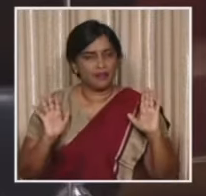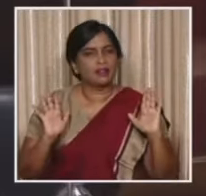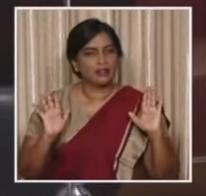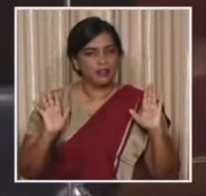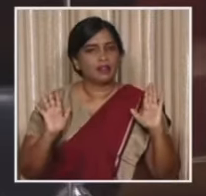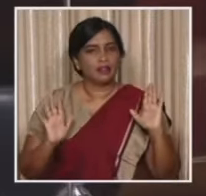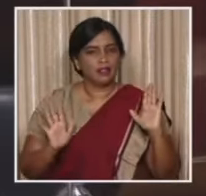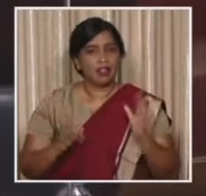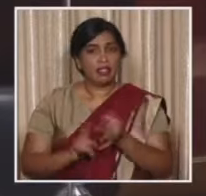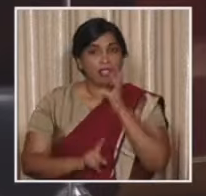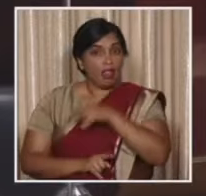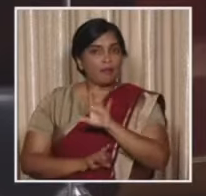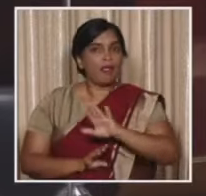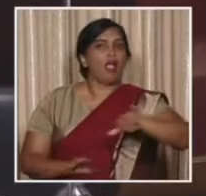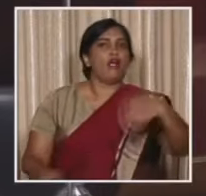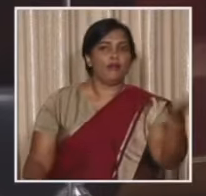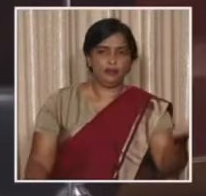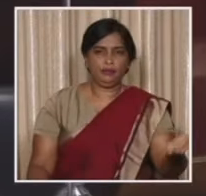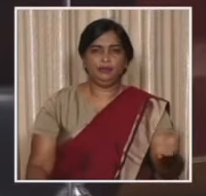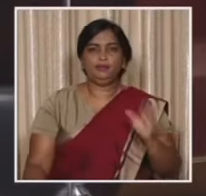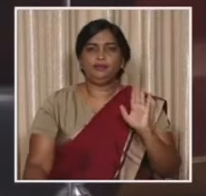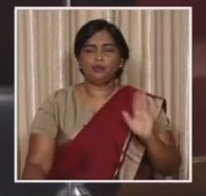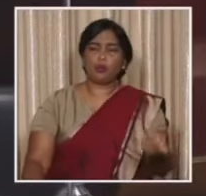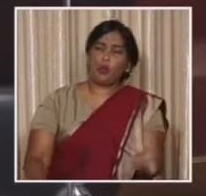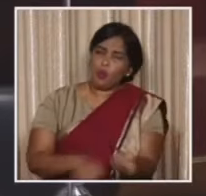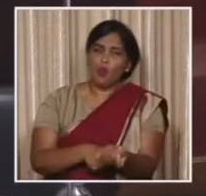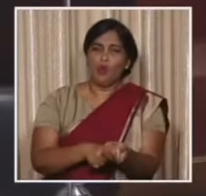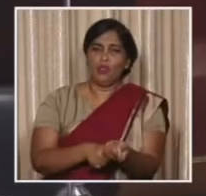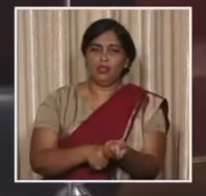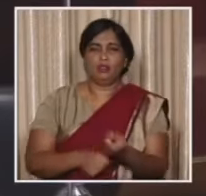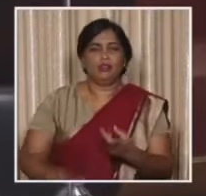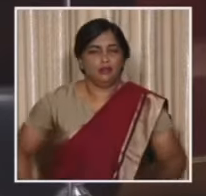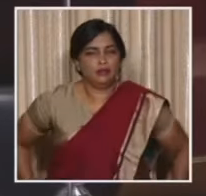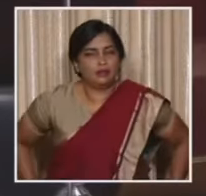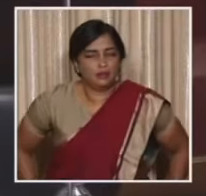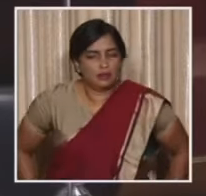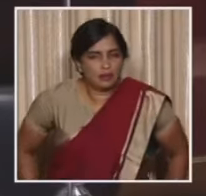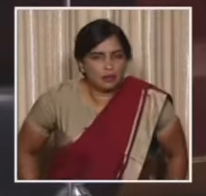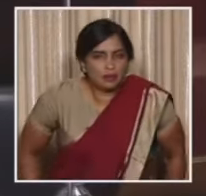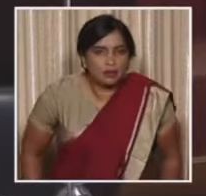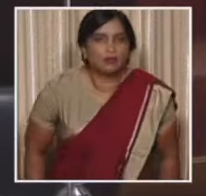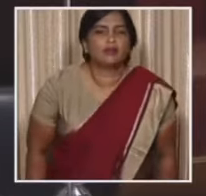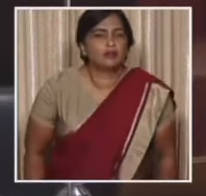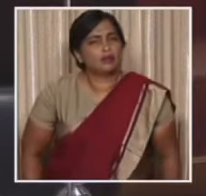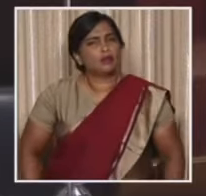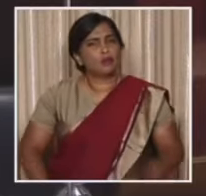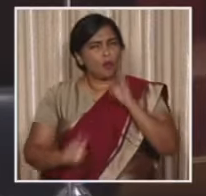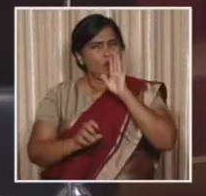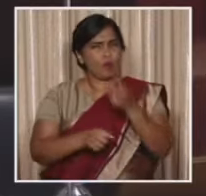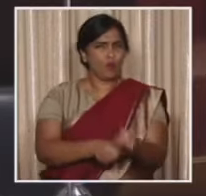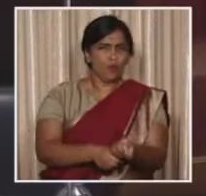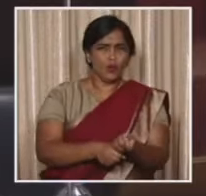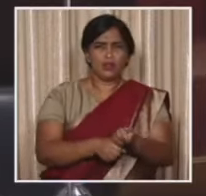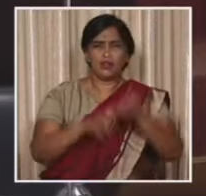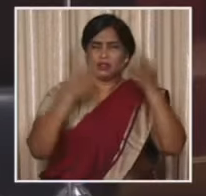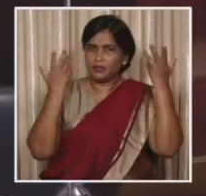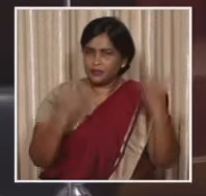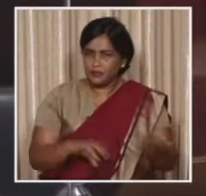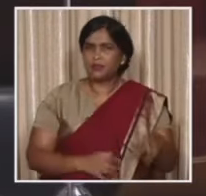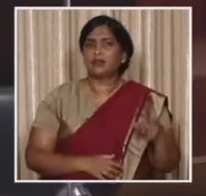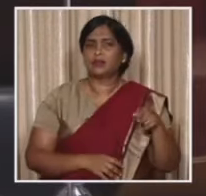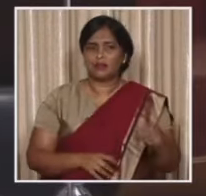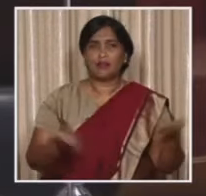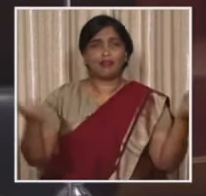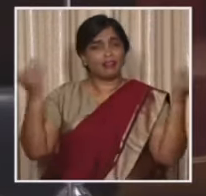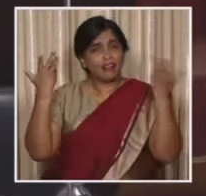taran Pradesh ini pita. Namun parah dulu. Itu api dia parah dia illa. Meten